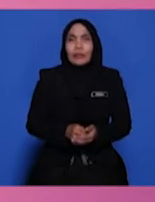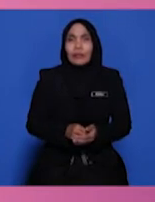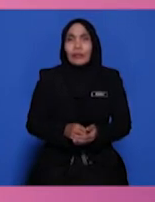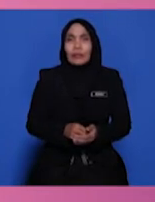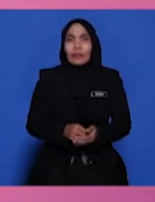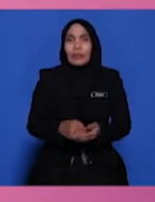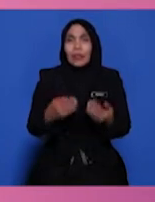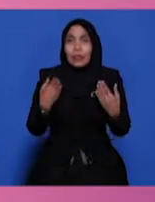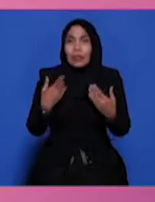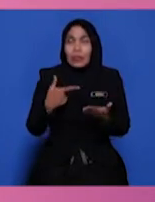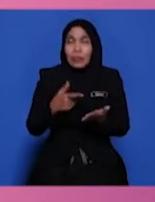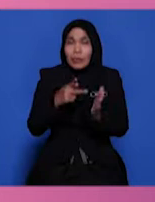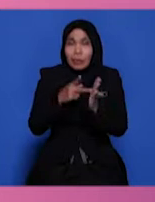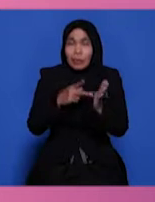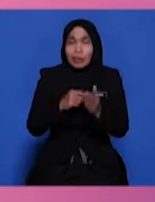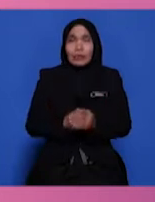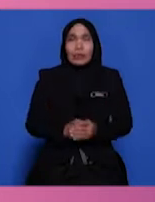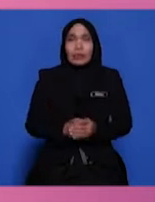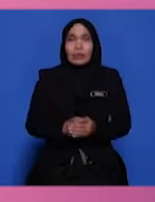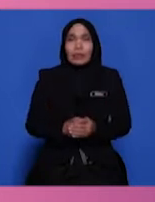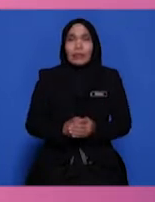RM650 sama dengan